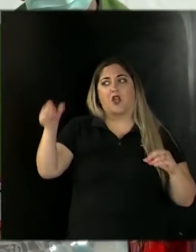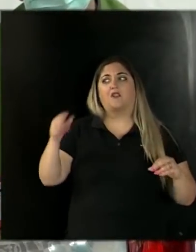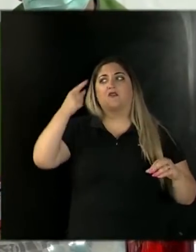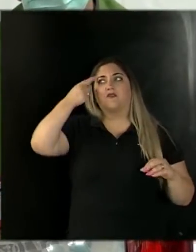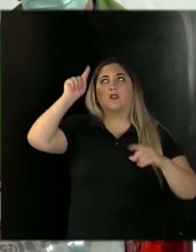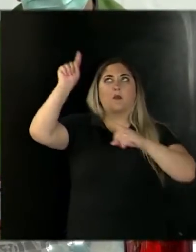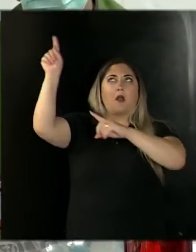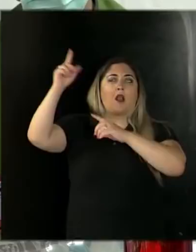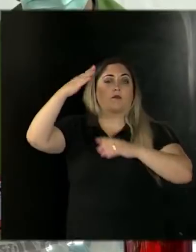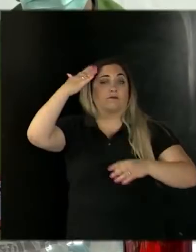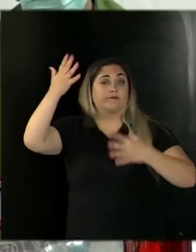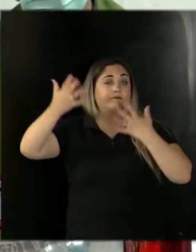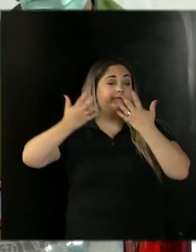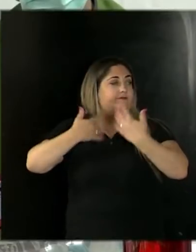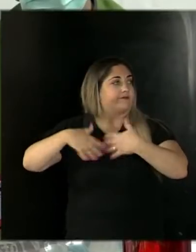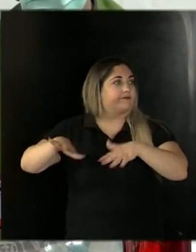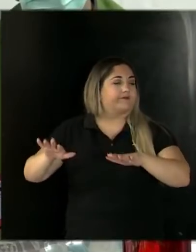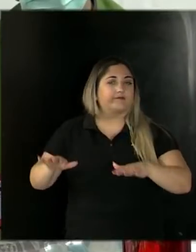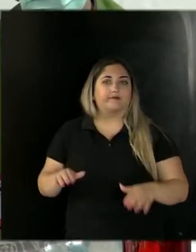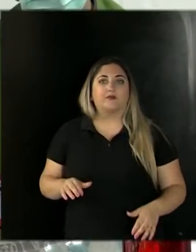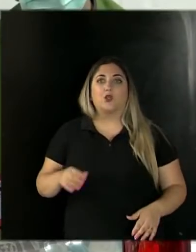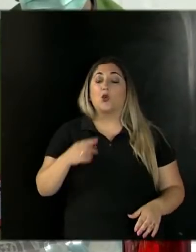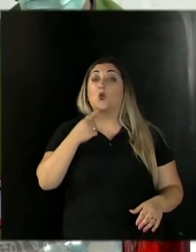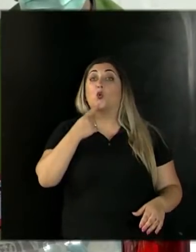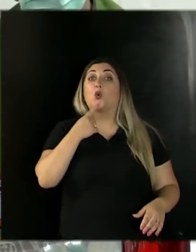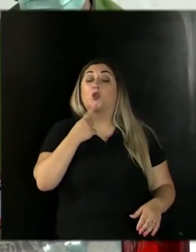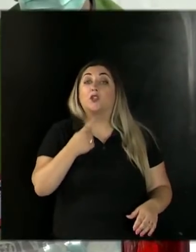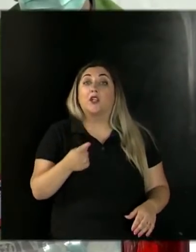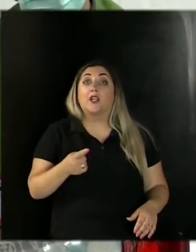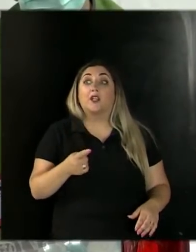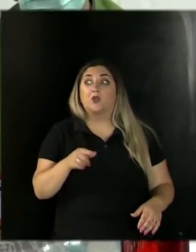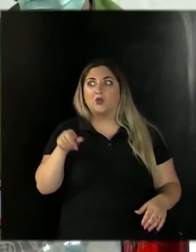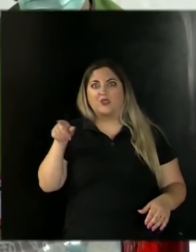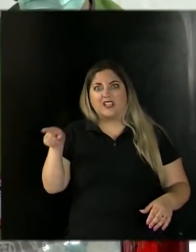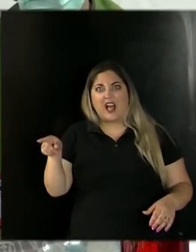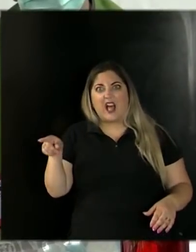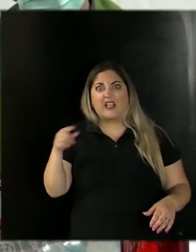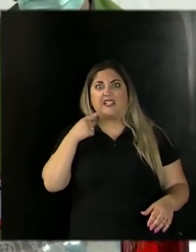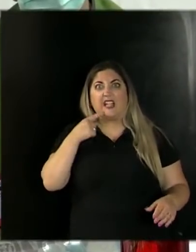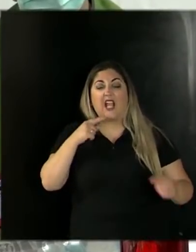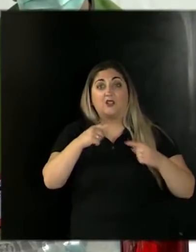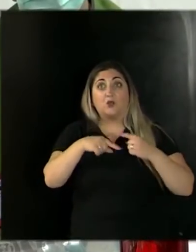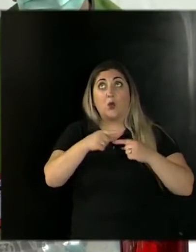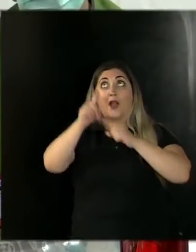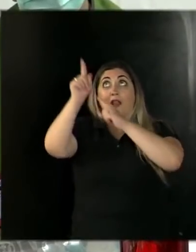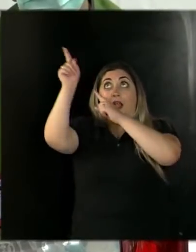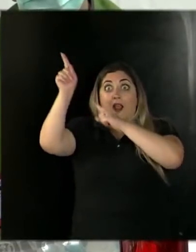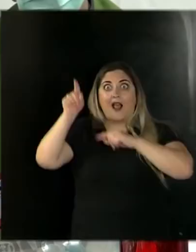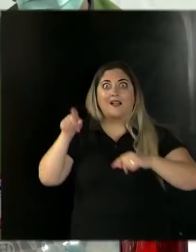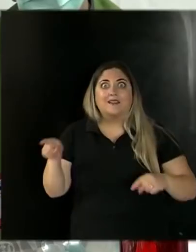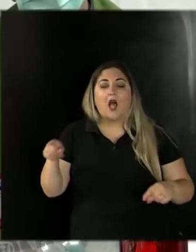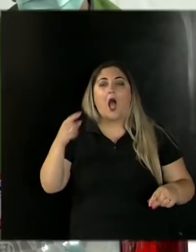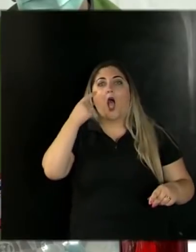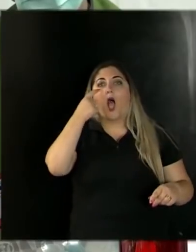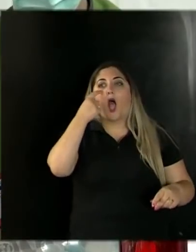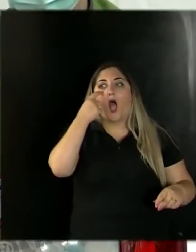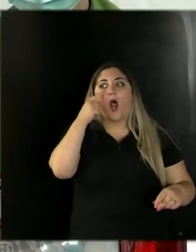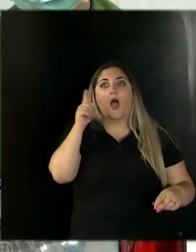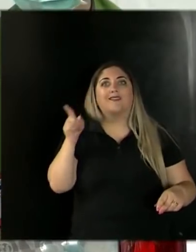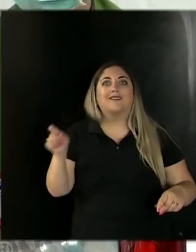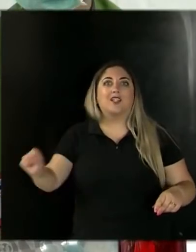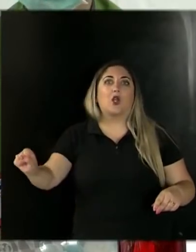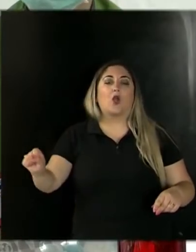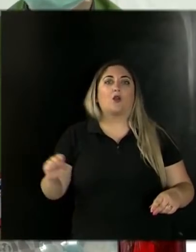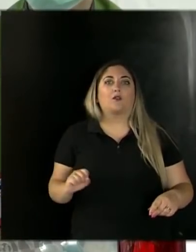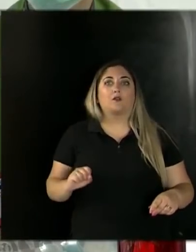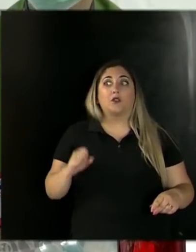u nitfixklu u l-iskuża li nġibu dak se jkellimni, dak ma tafx minhu,